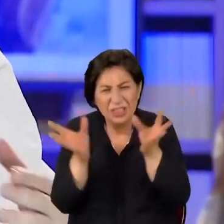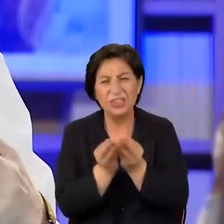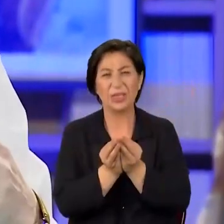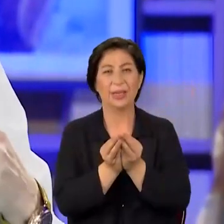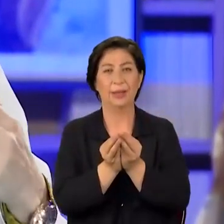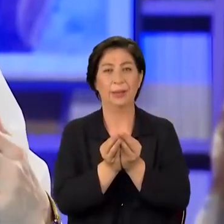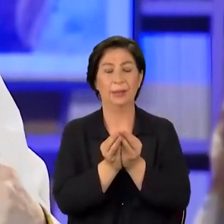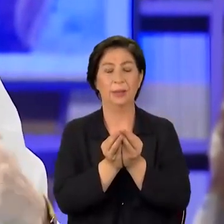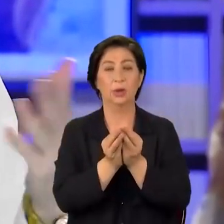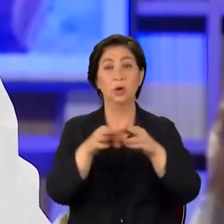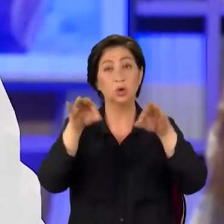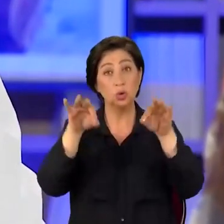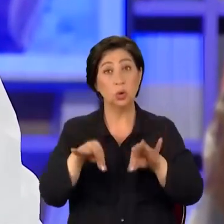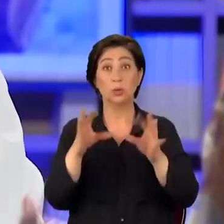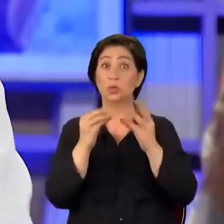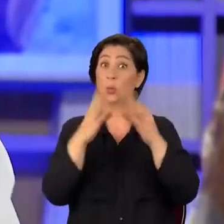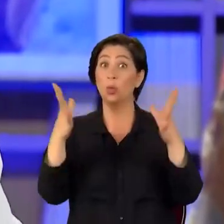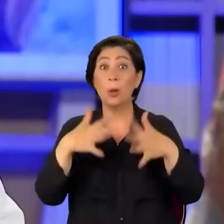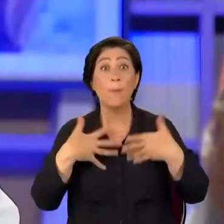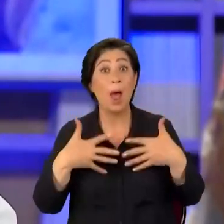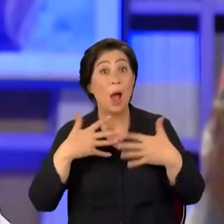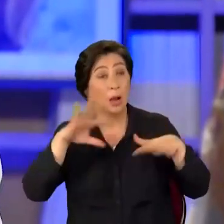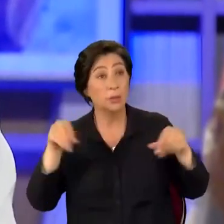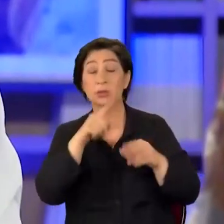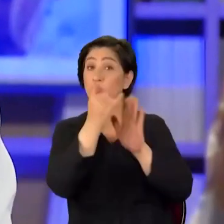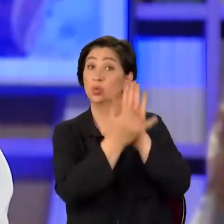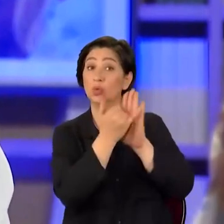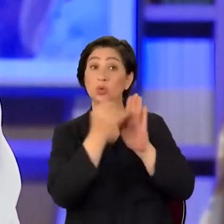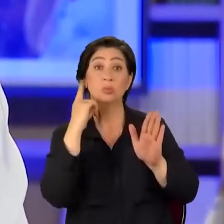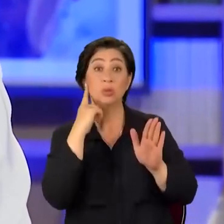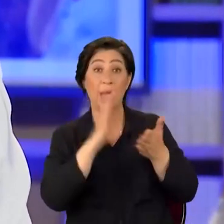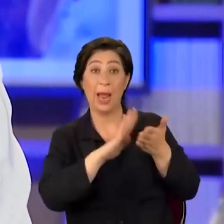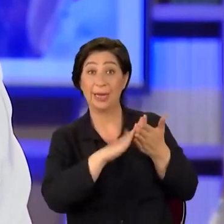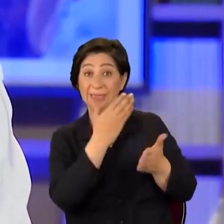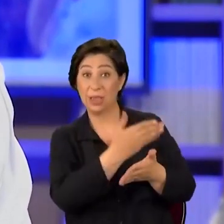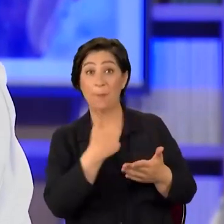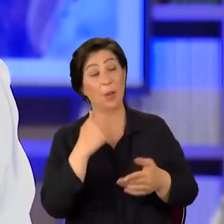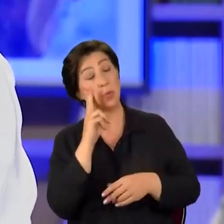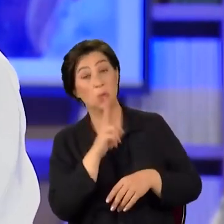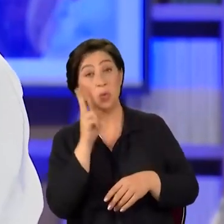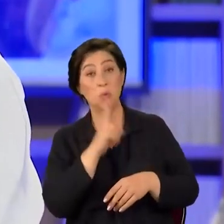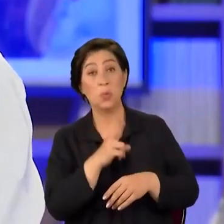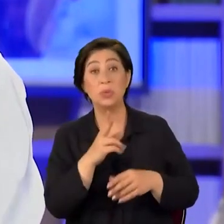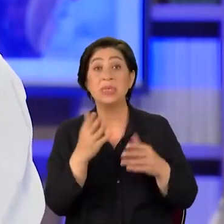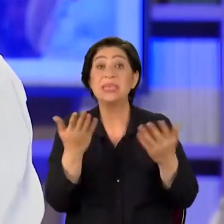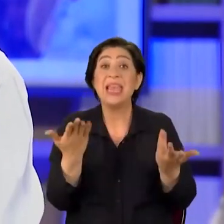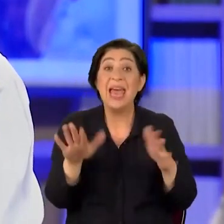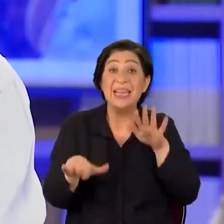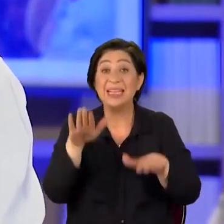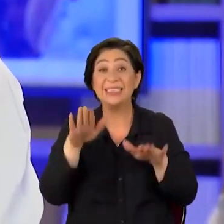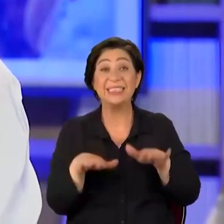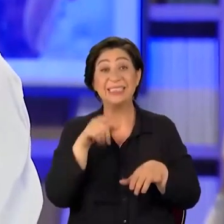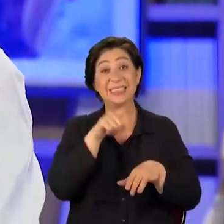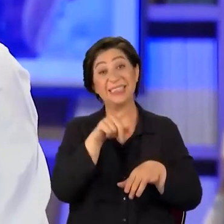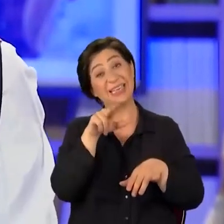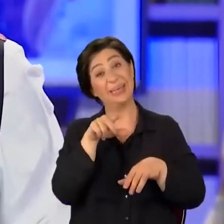her şey şu anda çok büyük ilgi görüyor. Sizin YouTuber arkadaşlarınızı ben görüyorum. Neredeyse sizin kadar,